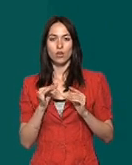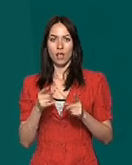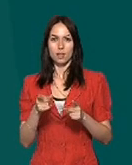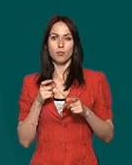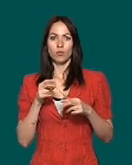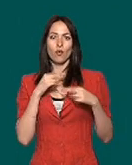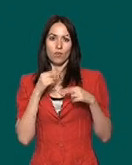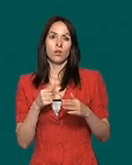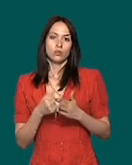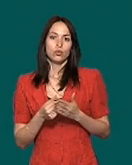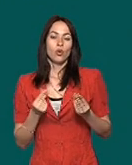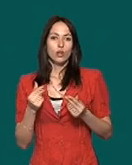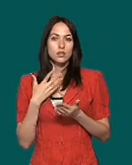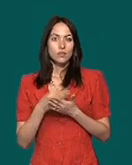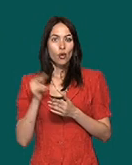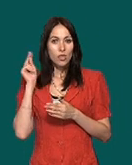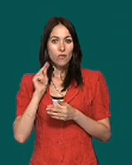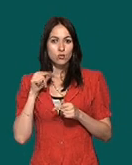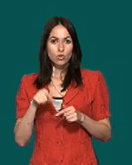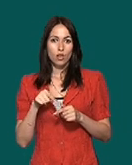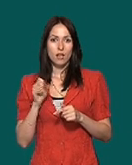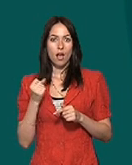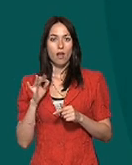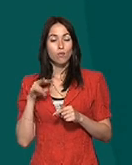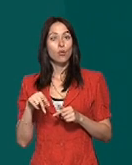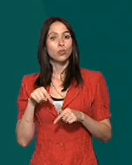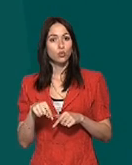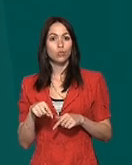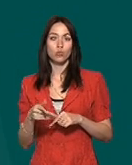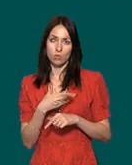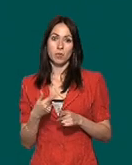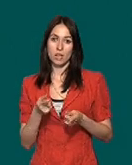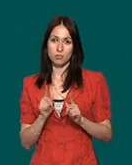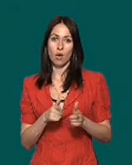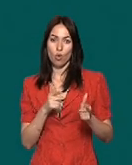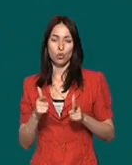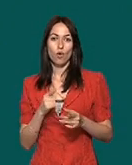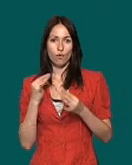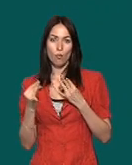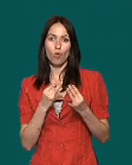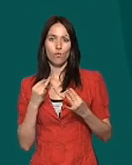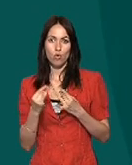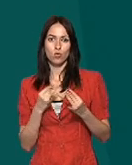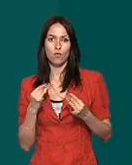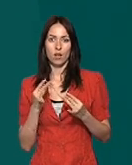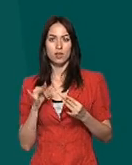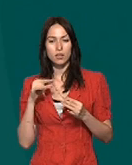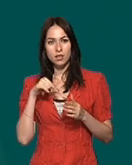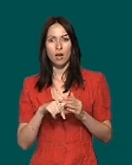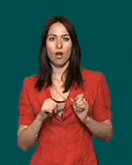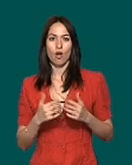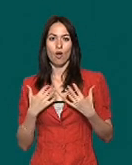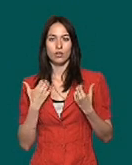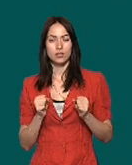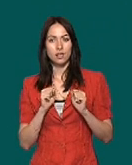якості свого навчання. То що стосується IFOM, то тут ми насправді готові обговорювати з Міністерством охорони здоров'я цю ситуацію і